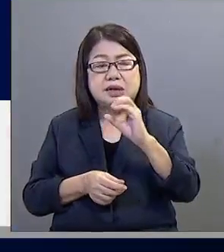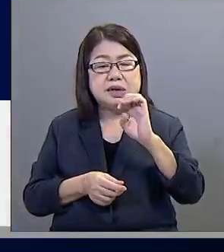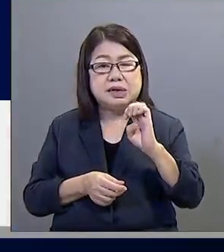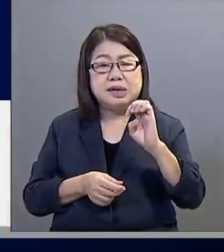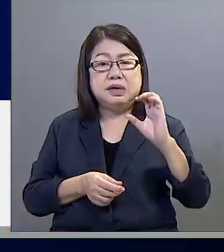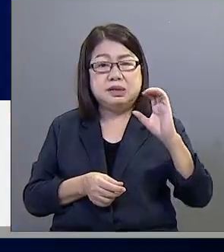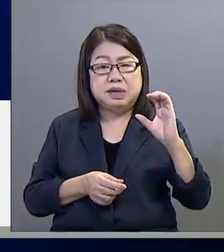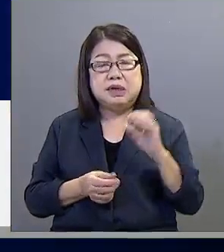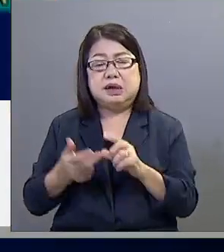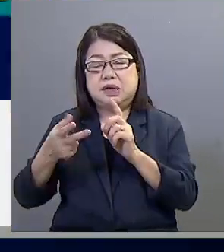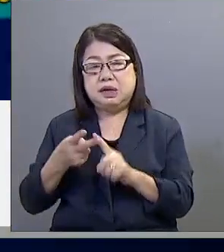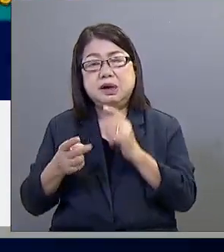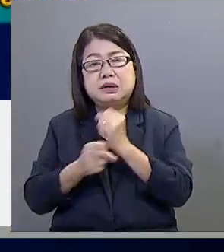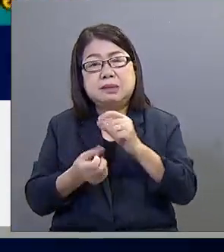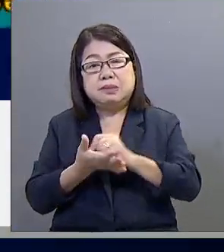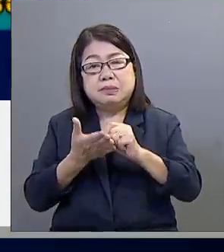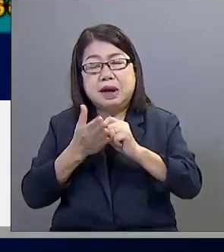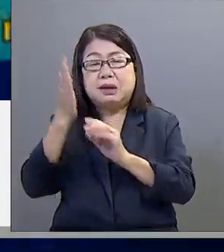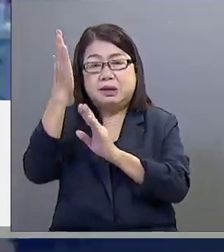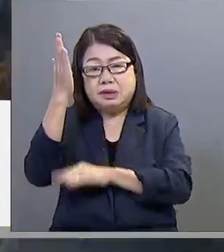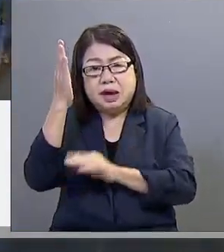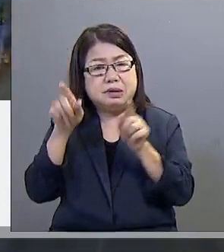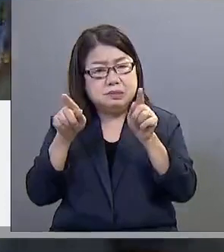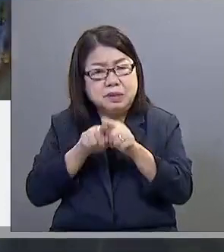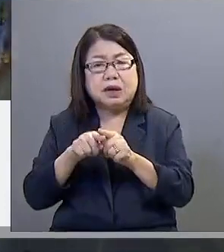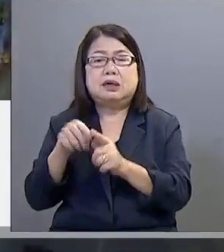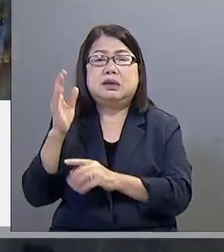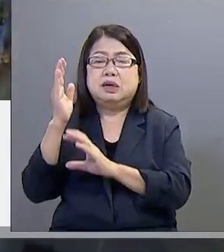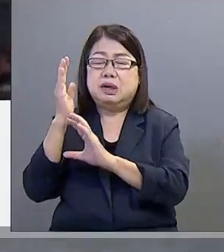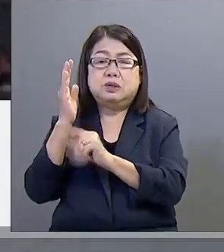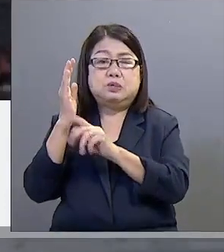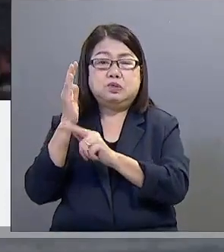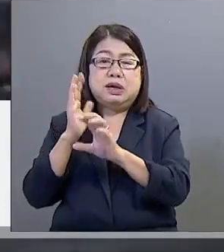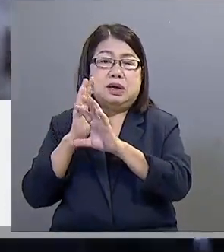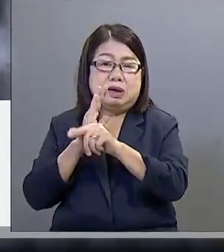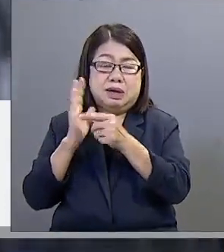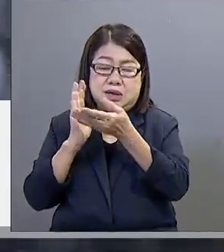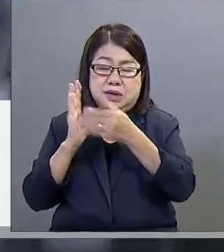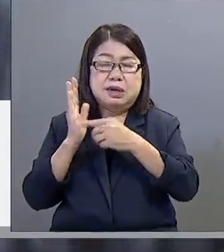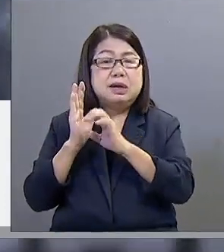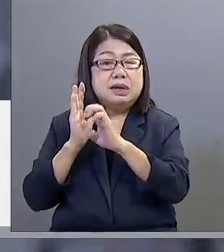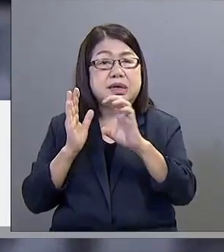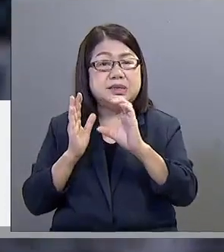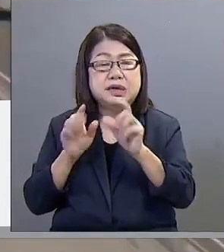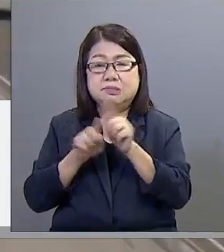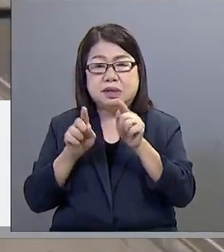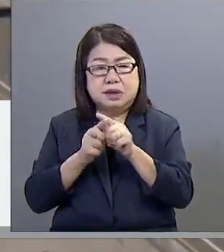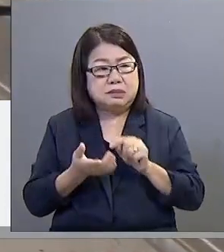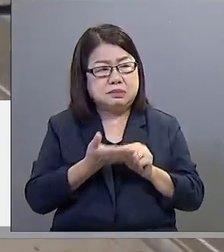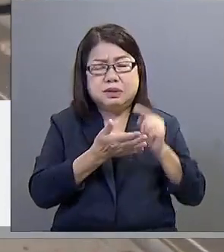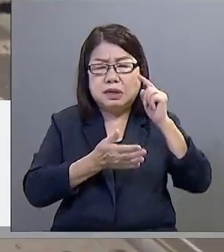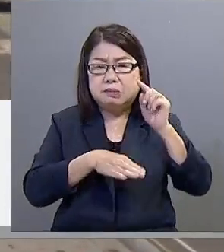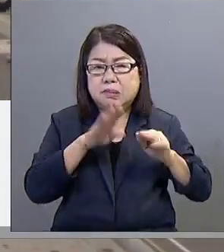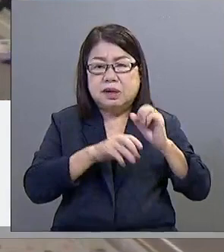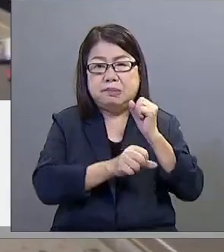ราชบัญญัติเขตพัฒนาเศรษฐกิจพิเศษภาคใต้ลักษณะเดียวกับพ.ร.บ eecค่ะน่าจะเสนอครมเห็นชอบได้ภายในปี